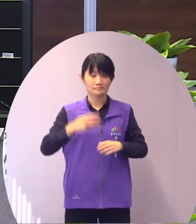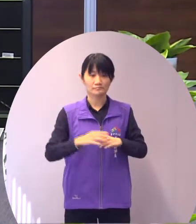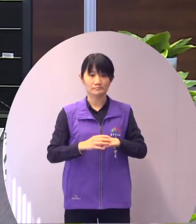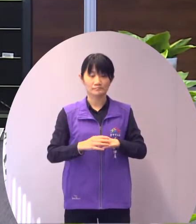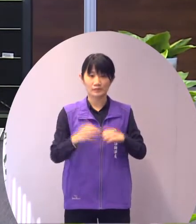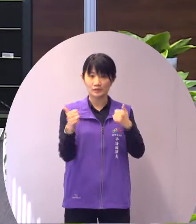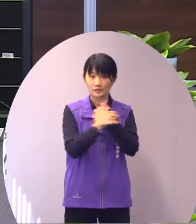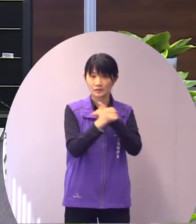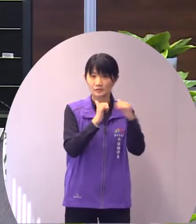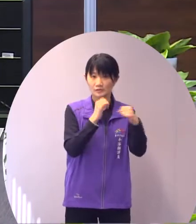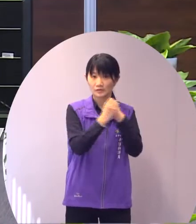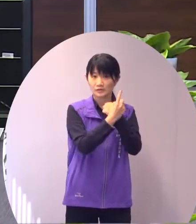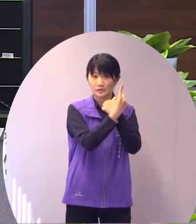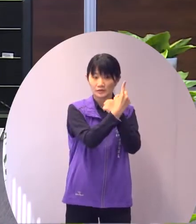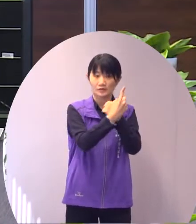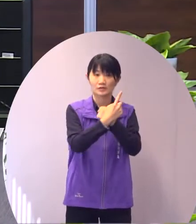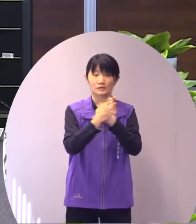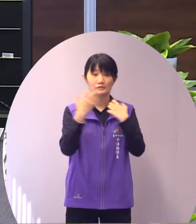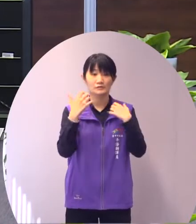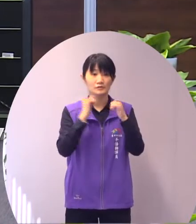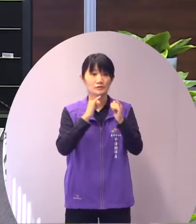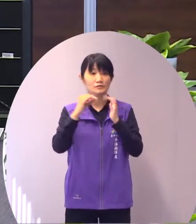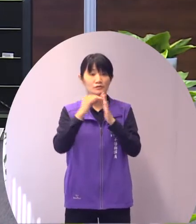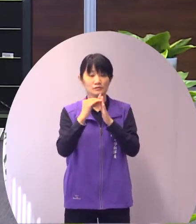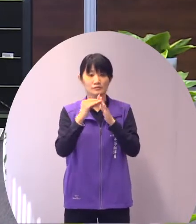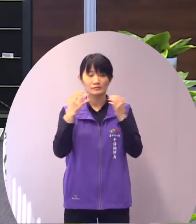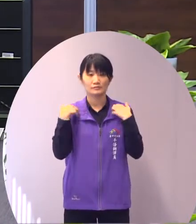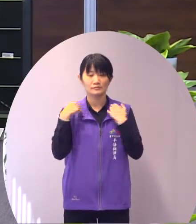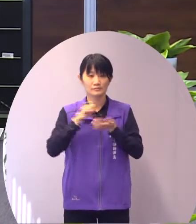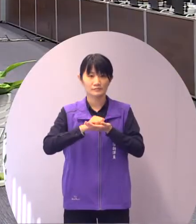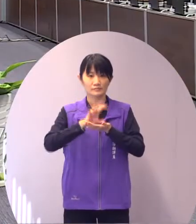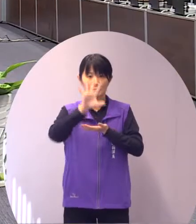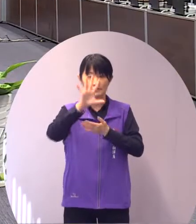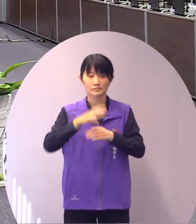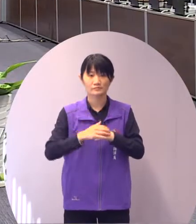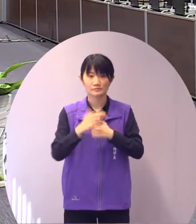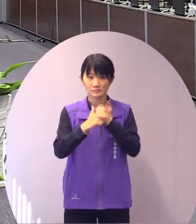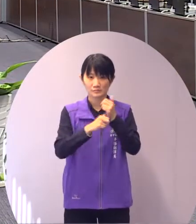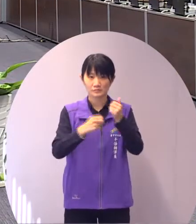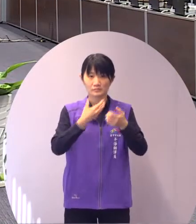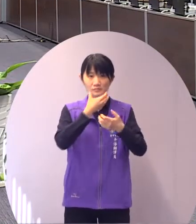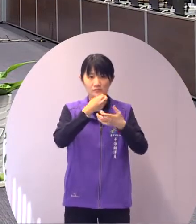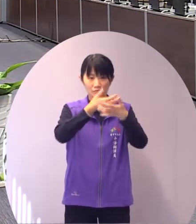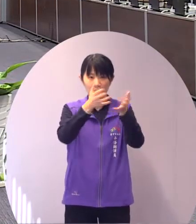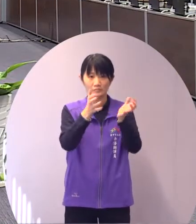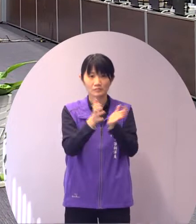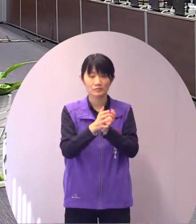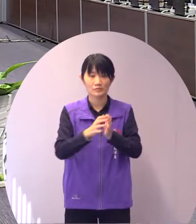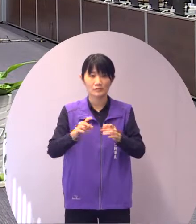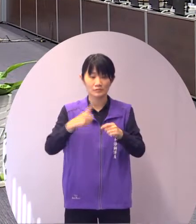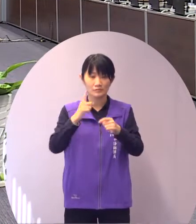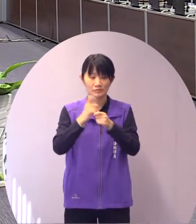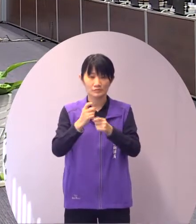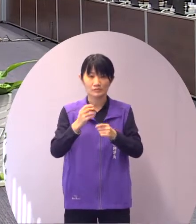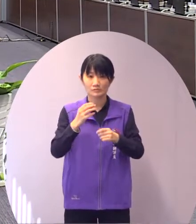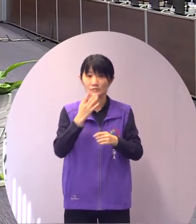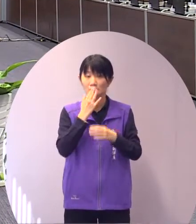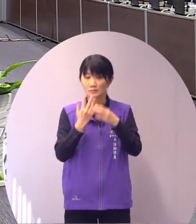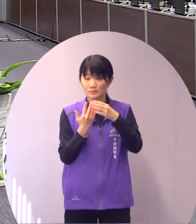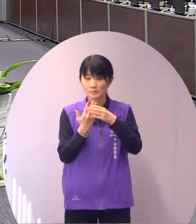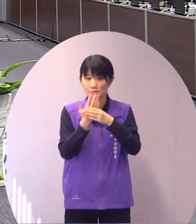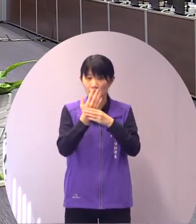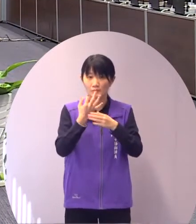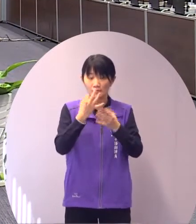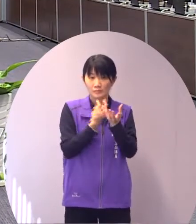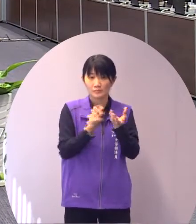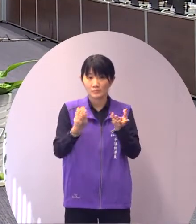号电设01，提案机关社会局，案由卫生福利部110年度公益彩券回馈金补助本市